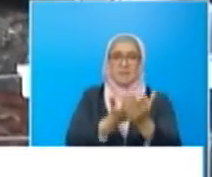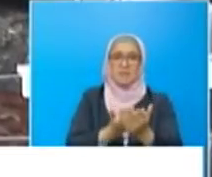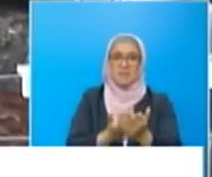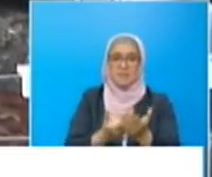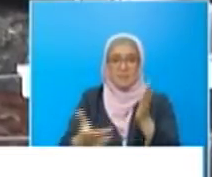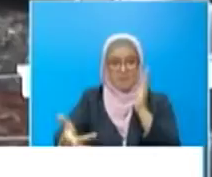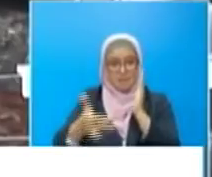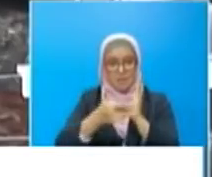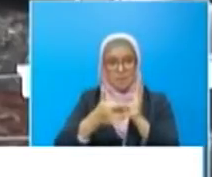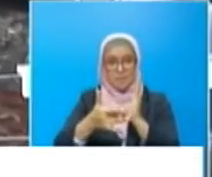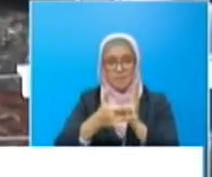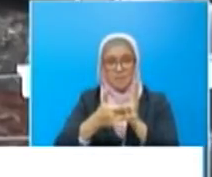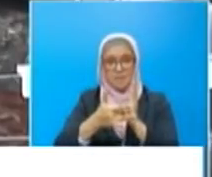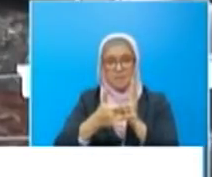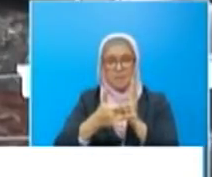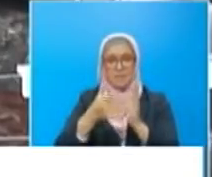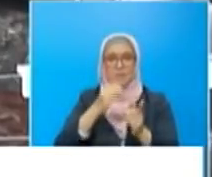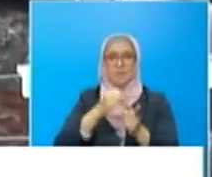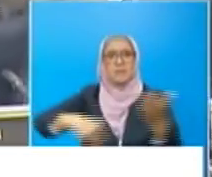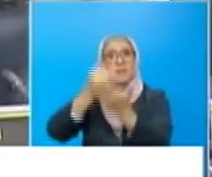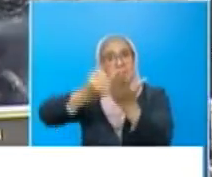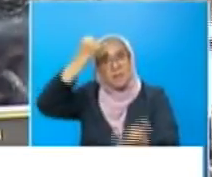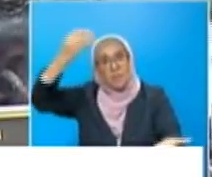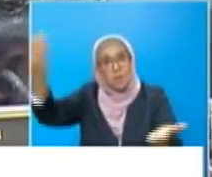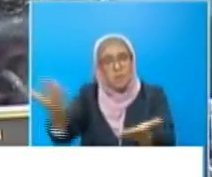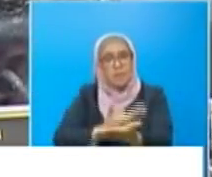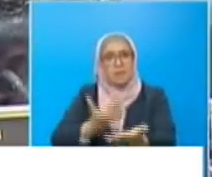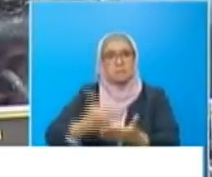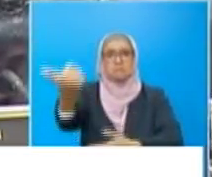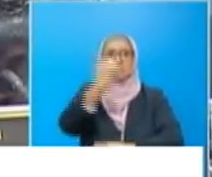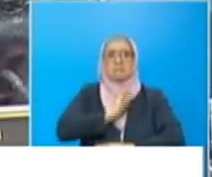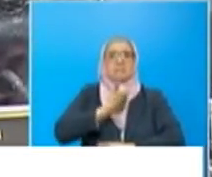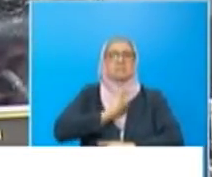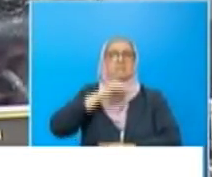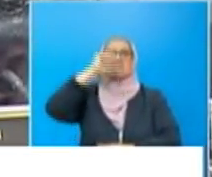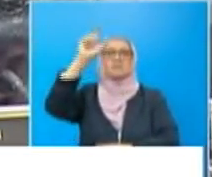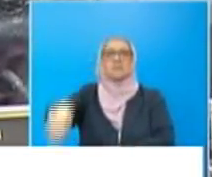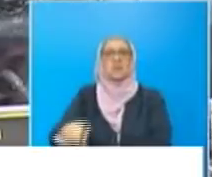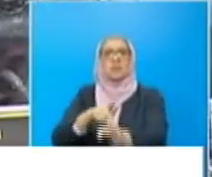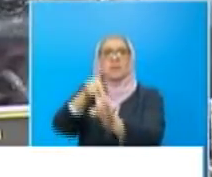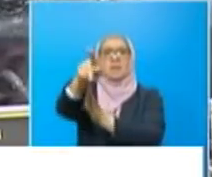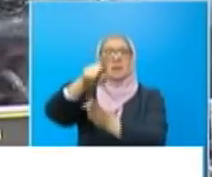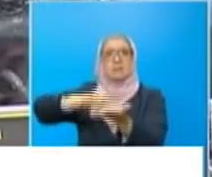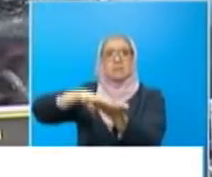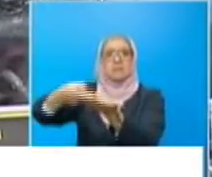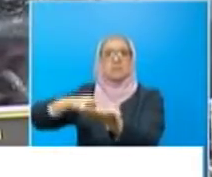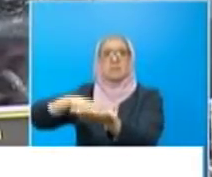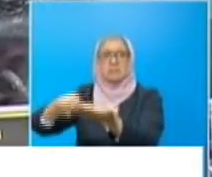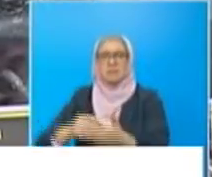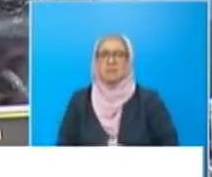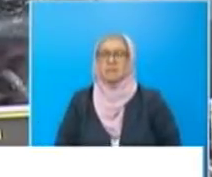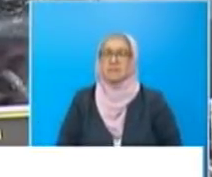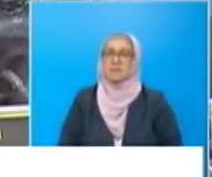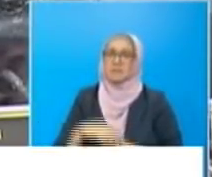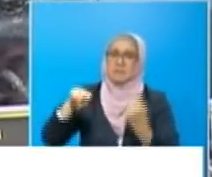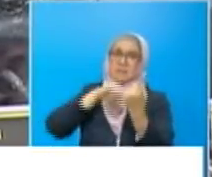ada, bagi saya lebih baik untuk kita menjadi satu pembangkang yang efektif dan juga buat segala persediaan untuklah